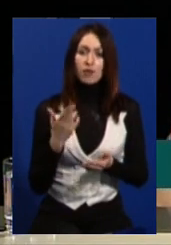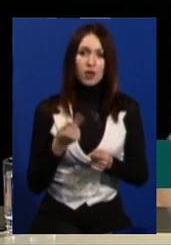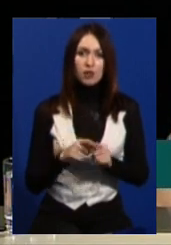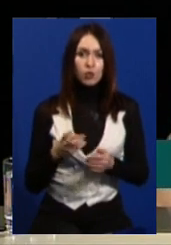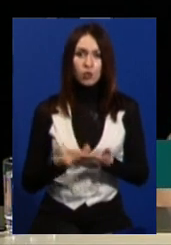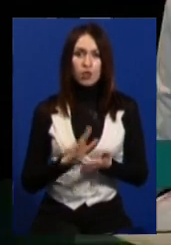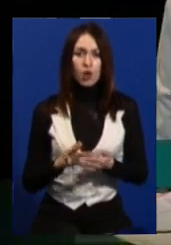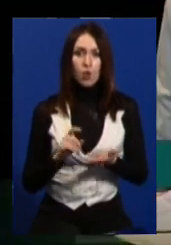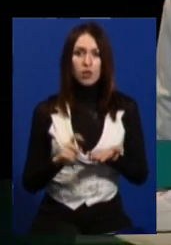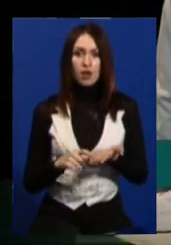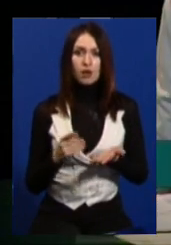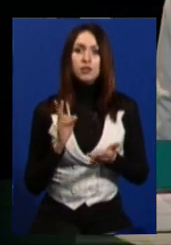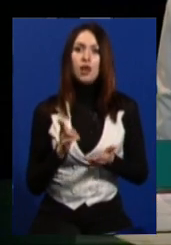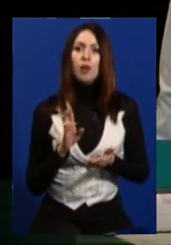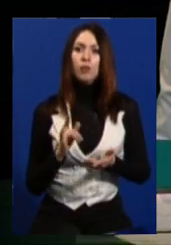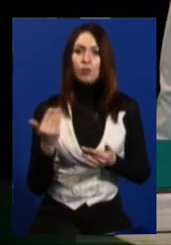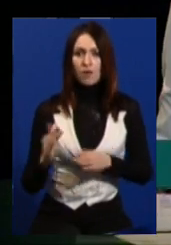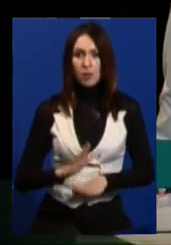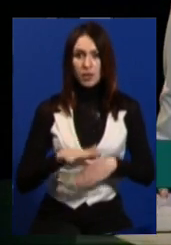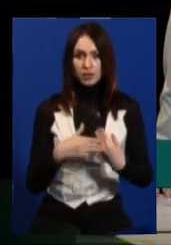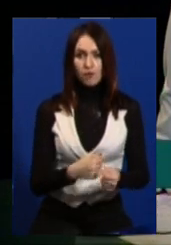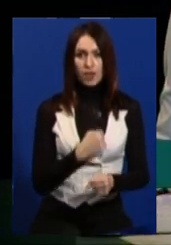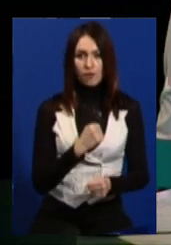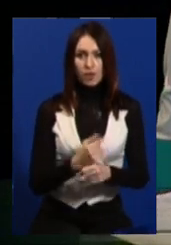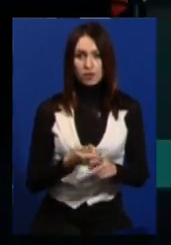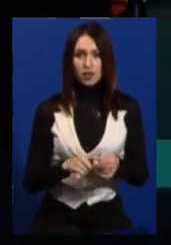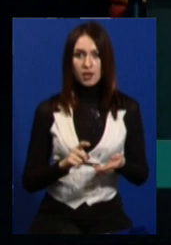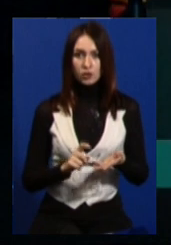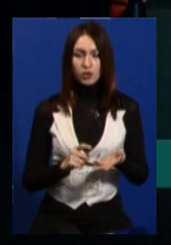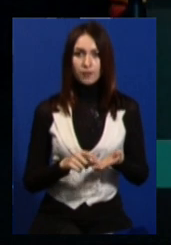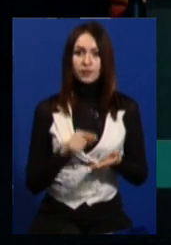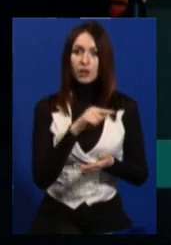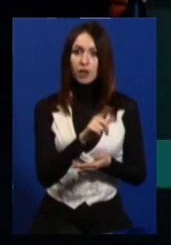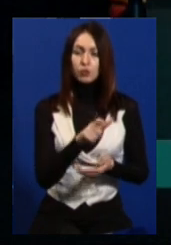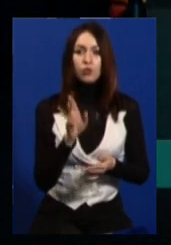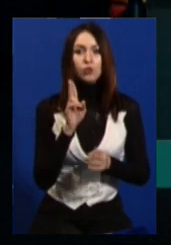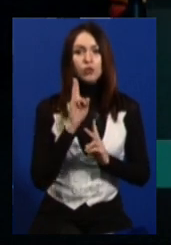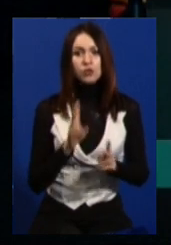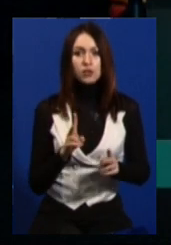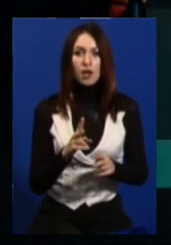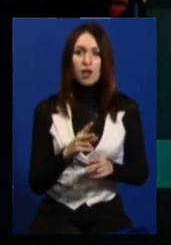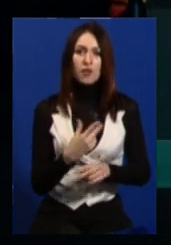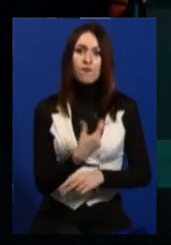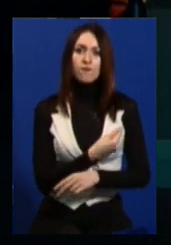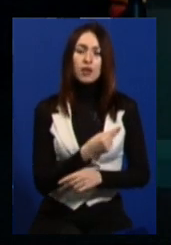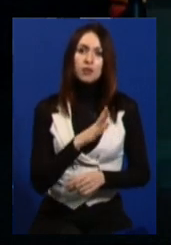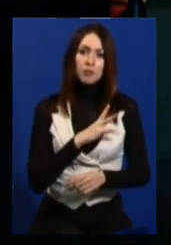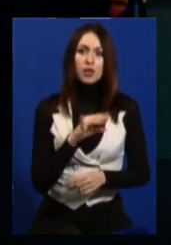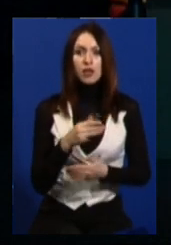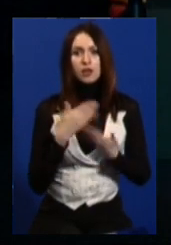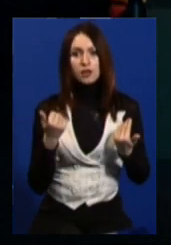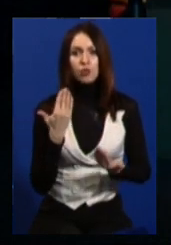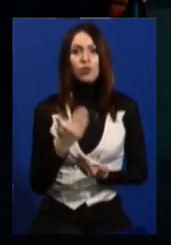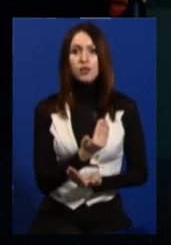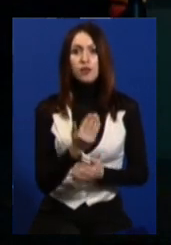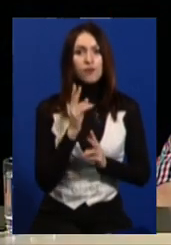анализ. Кому б ви порадили робити цей анализ? Тем, кто не знает вакцинальный статус в первую очередь. То есть если вы не